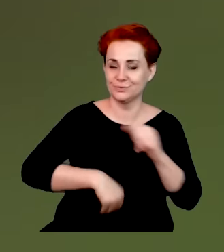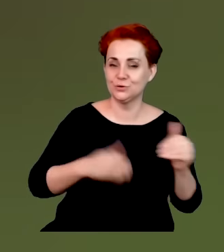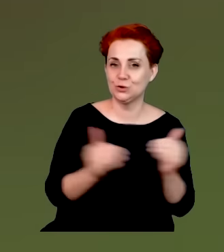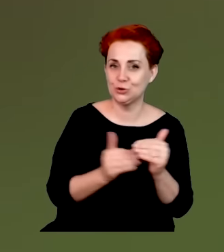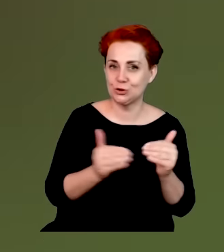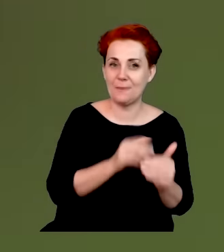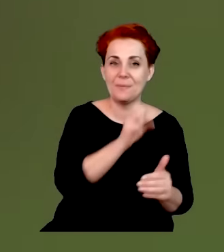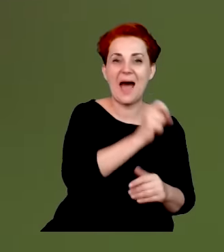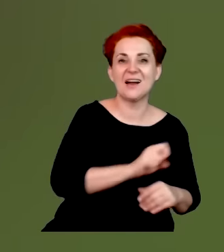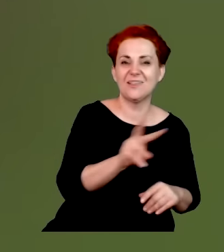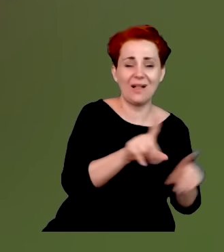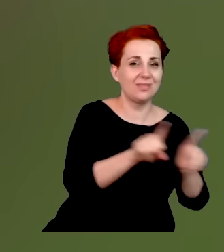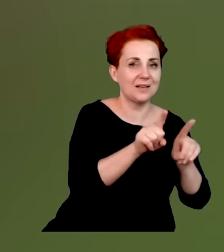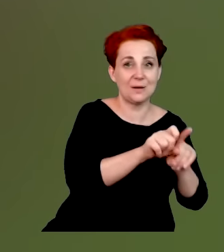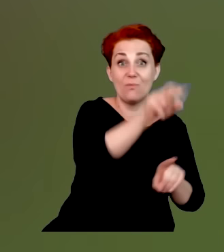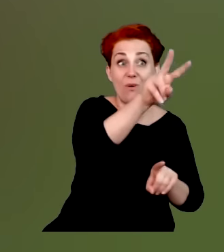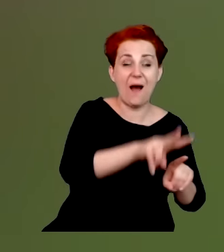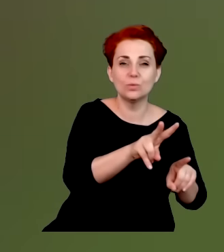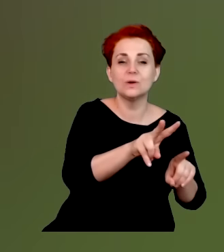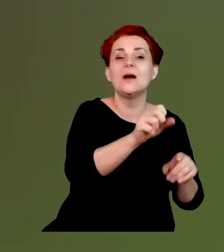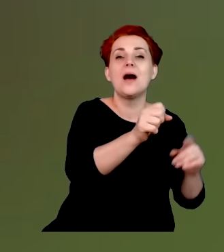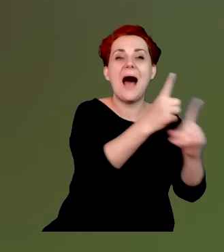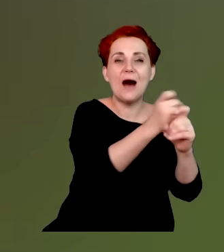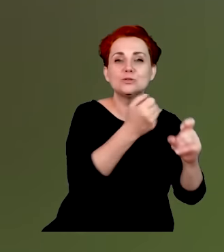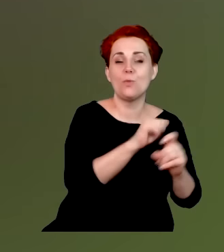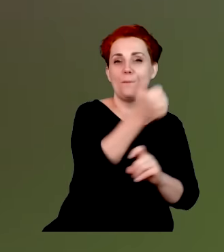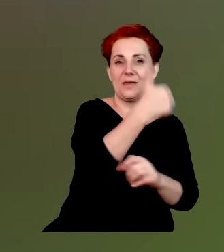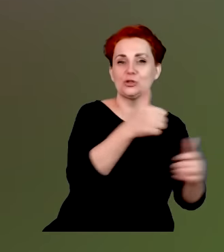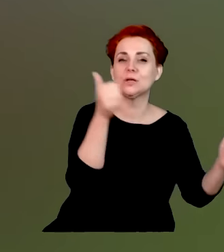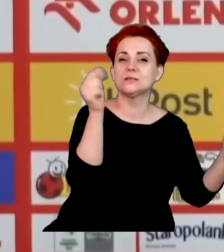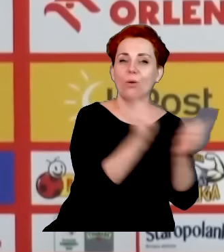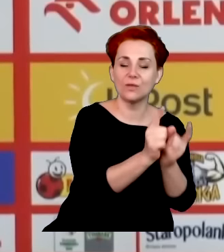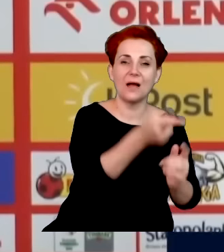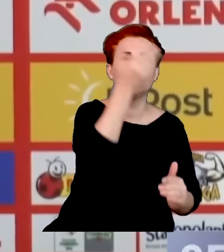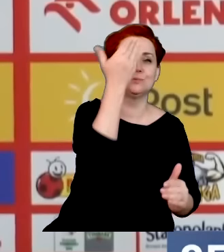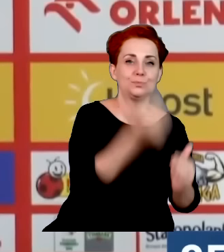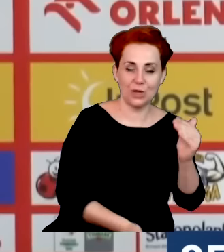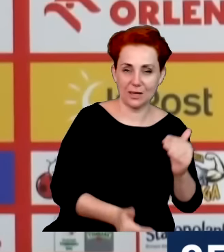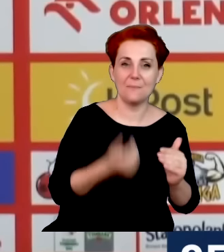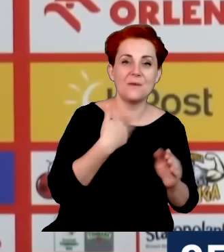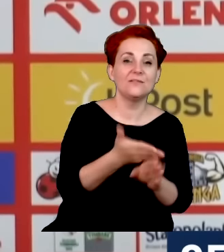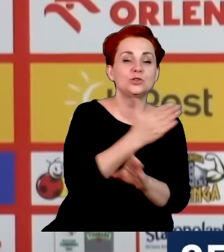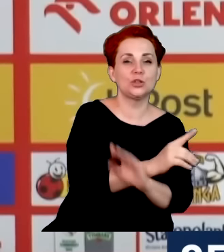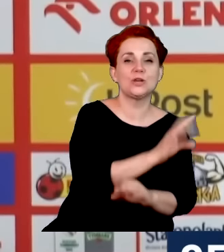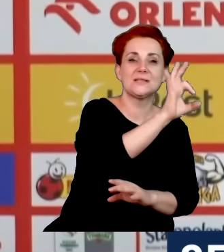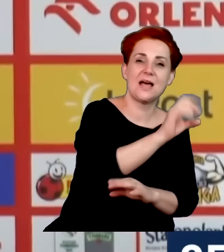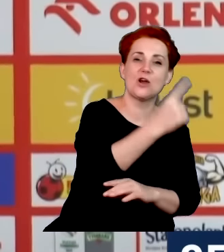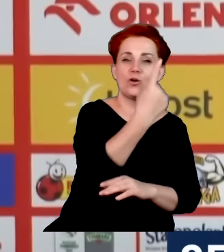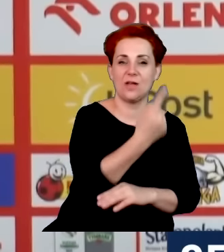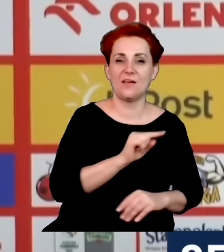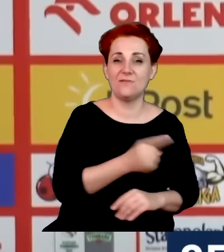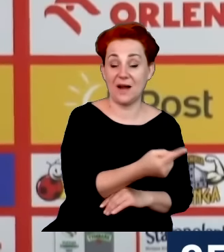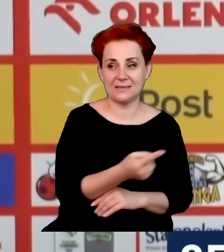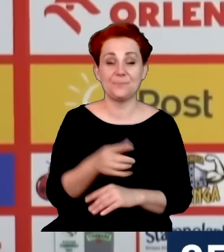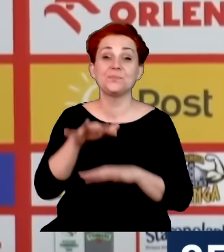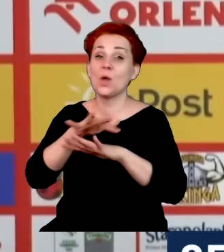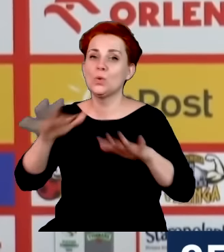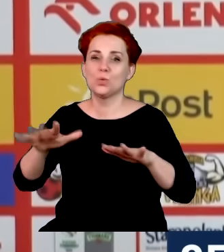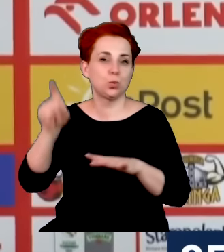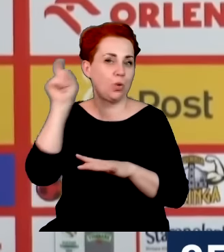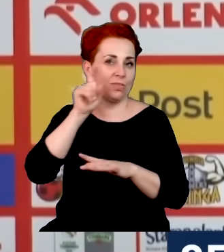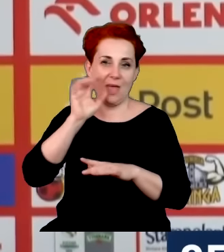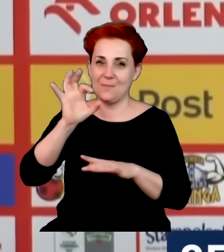bo Austria też przegrała pierwsze spotkanie po bardzo dobrej grze 0-1 z Francją. Jest dużo zawodników z Bundesligi, więc na pewno